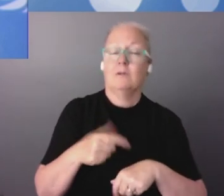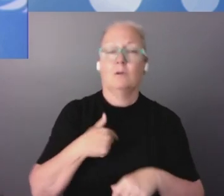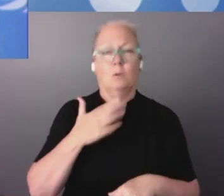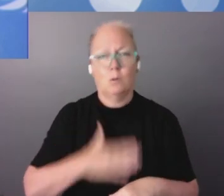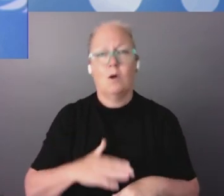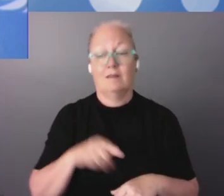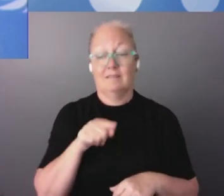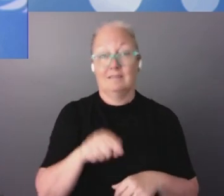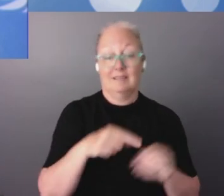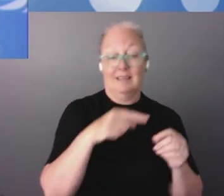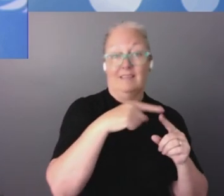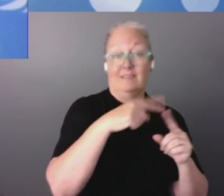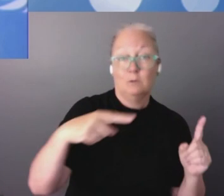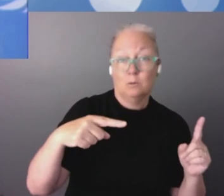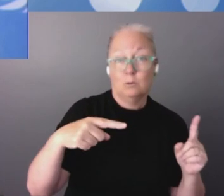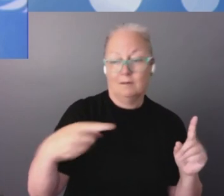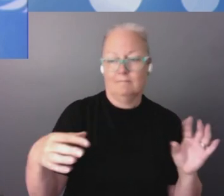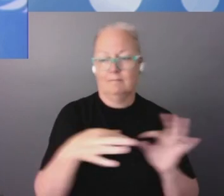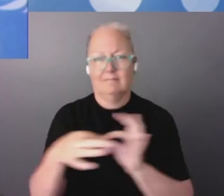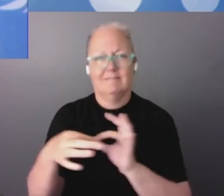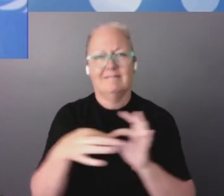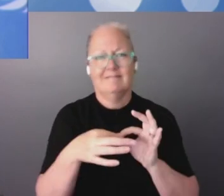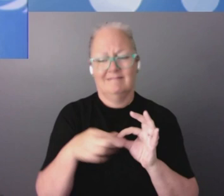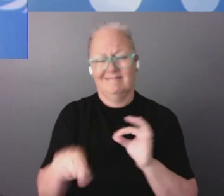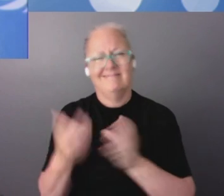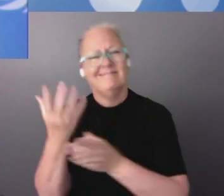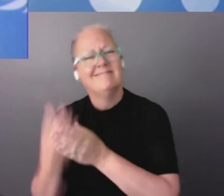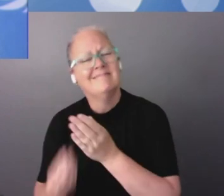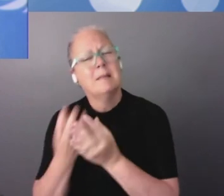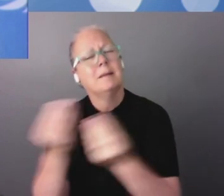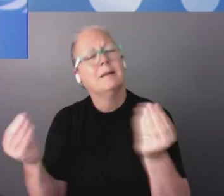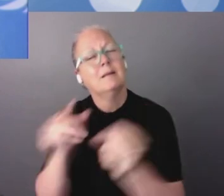这是30亿人的一个问题。